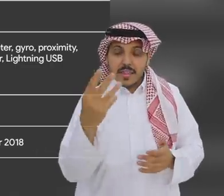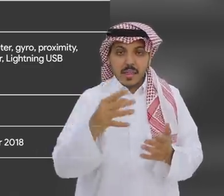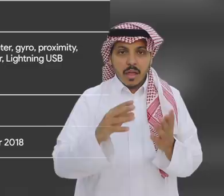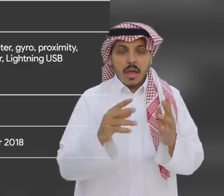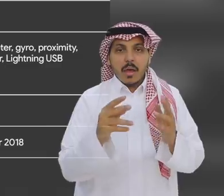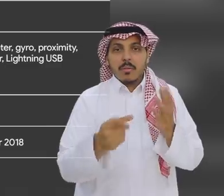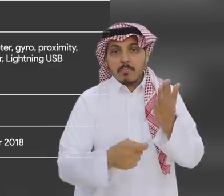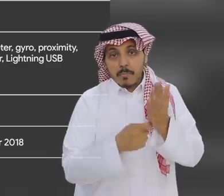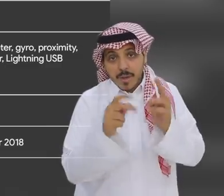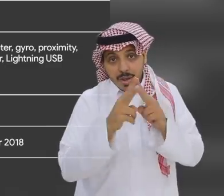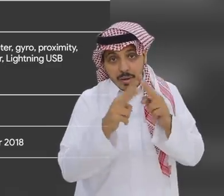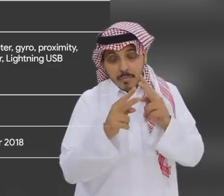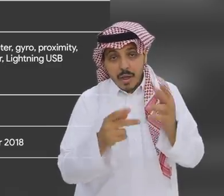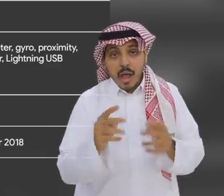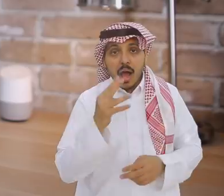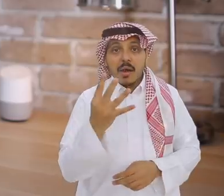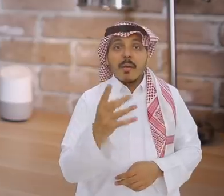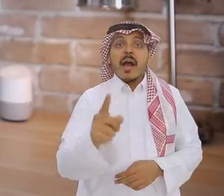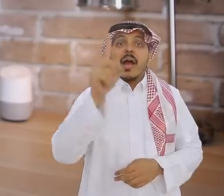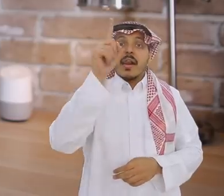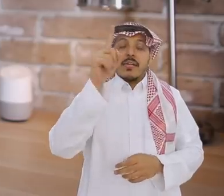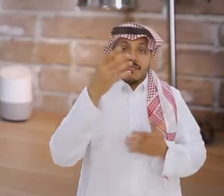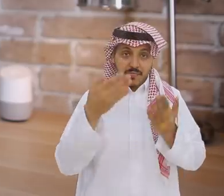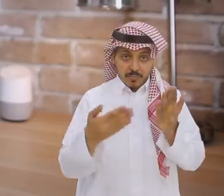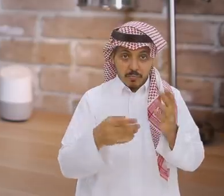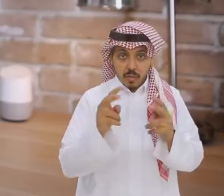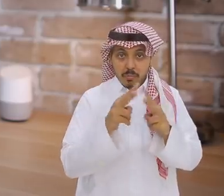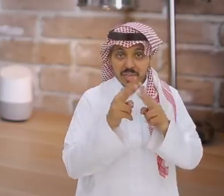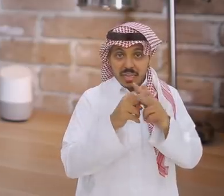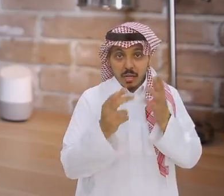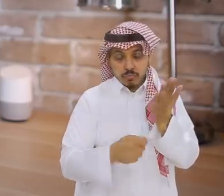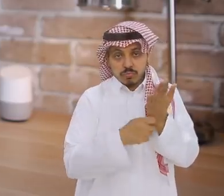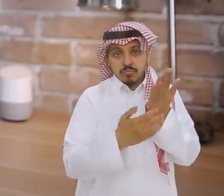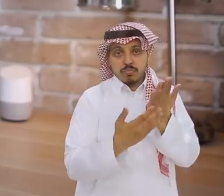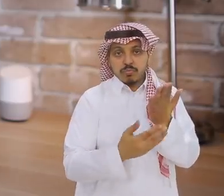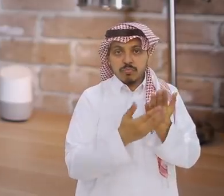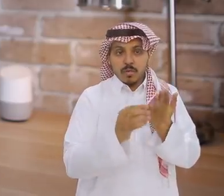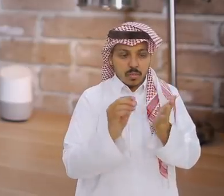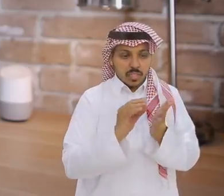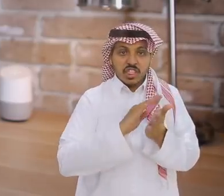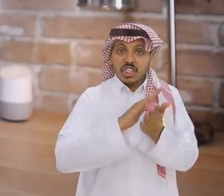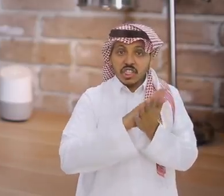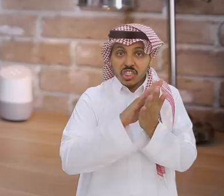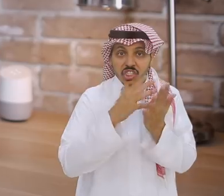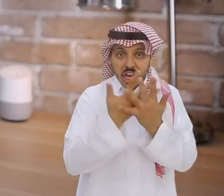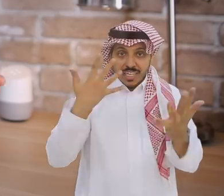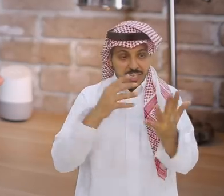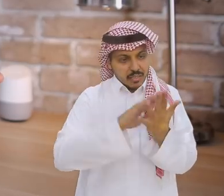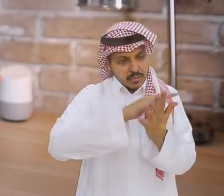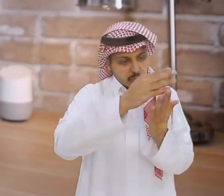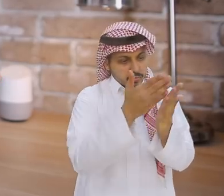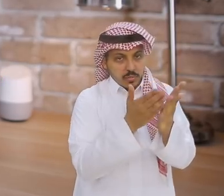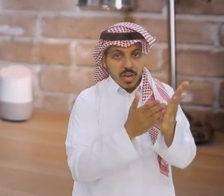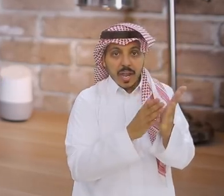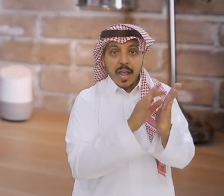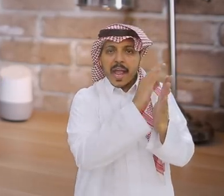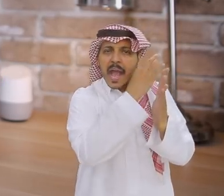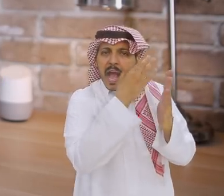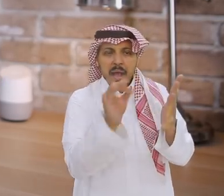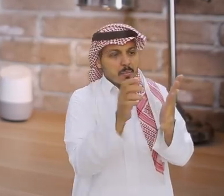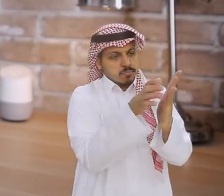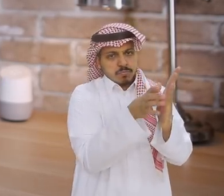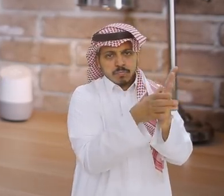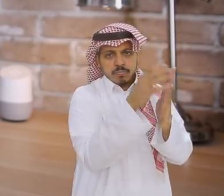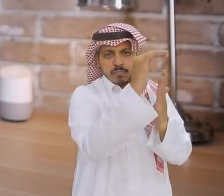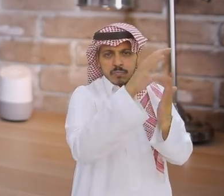بطارية 4000 ملي أمب، نتكلم على شاشة كاملة أكثر من أول لحواف